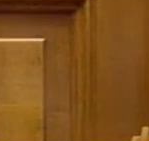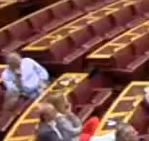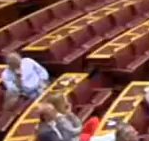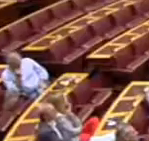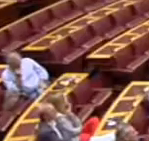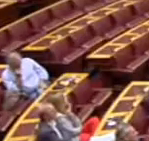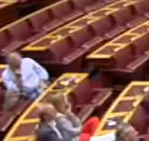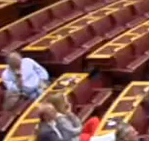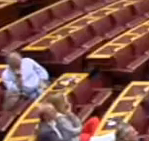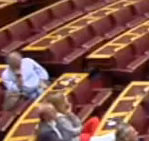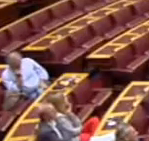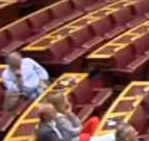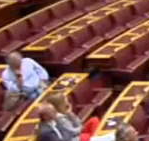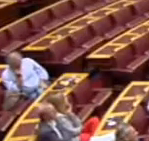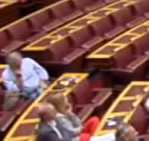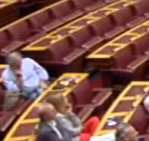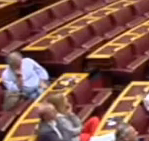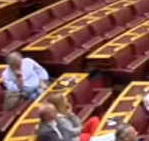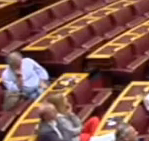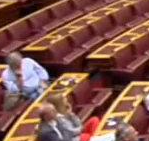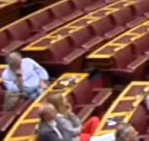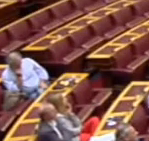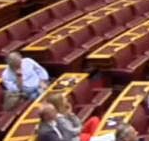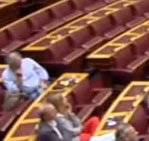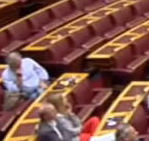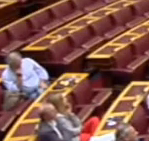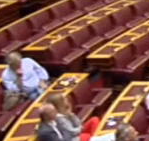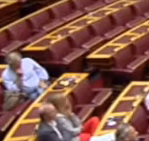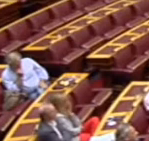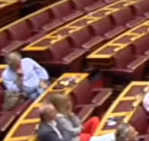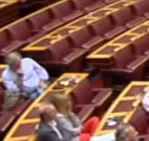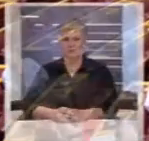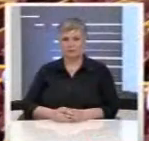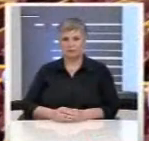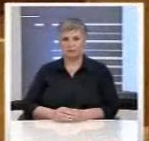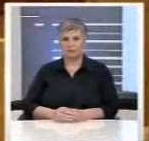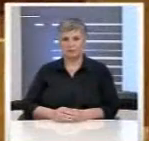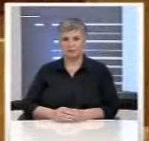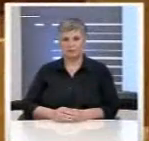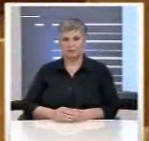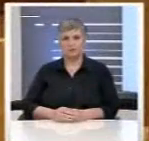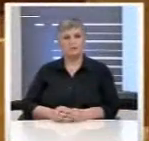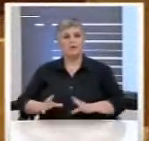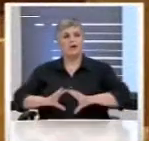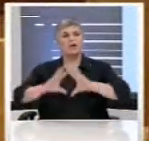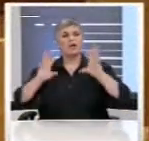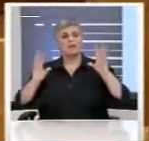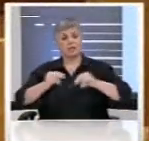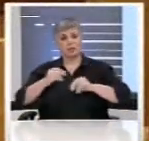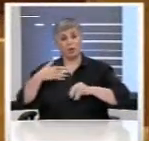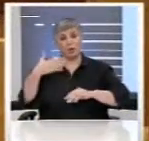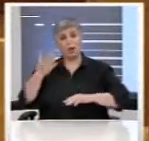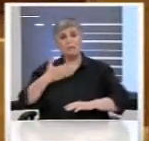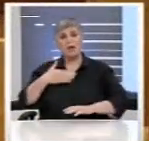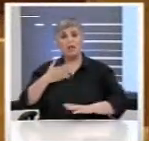Γενικότερα, έξοδος στις αγορές προϋποθέτει σημαντική πρόοδο σε τρία πεδία.